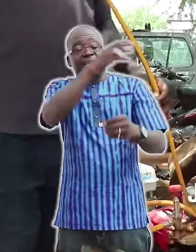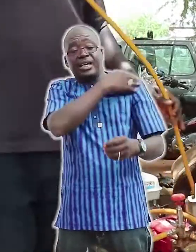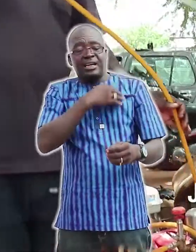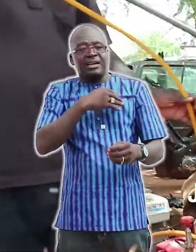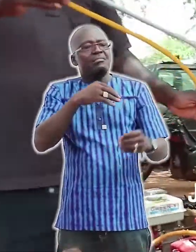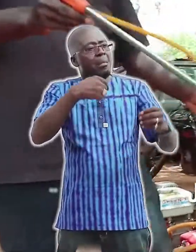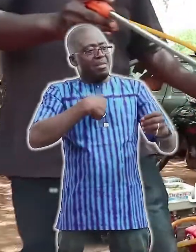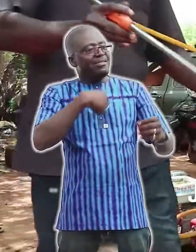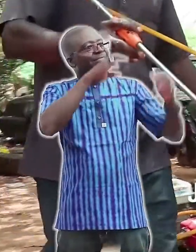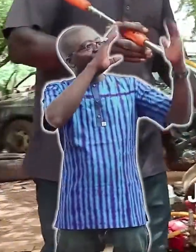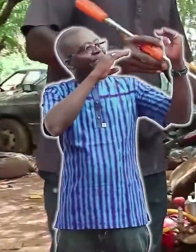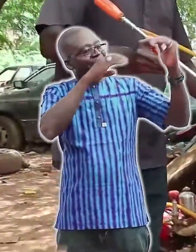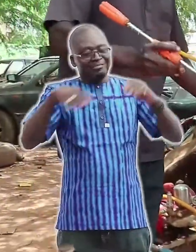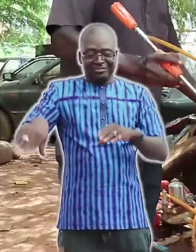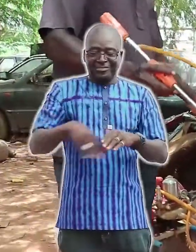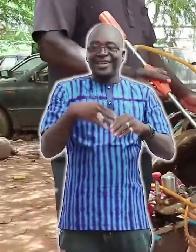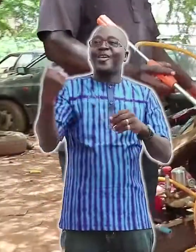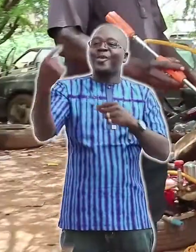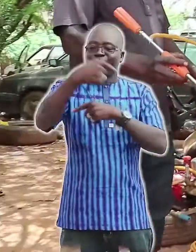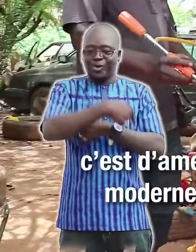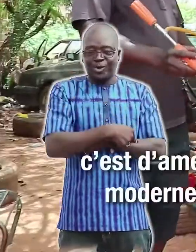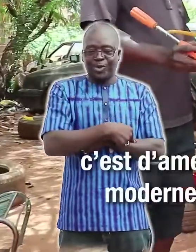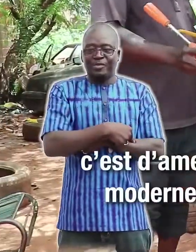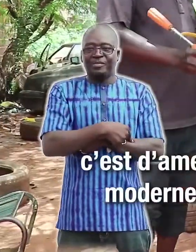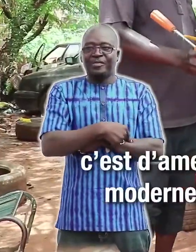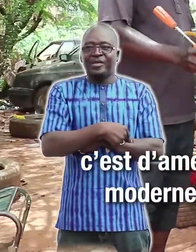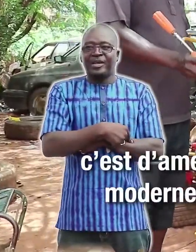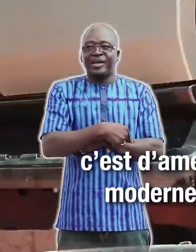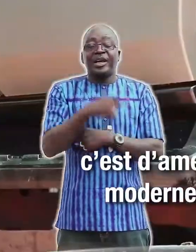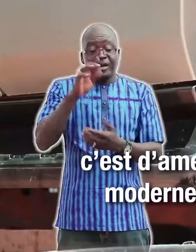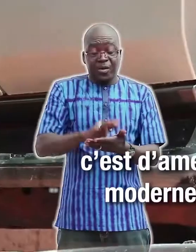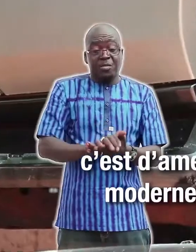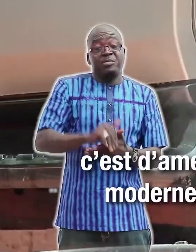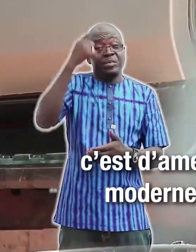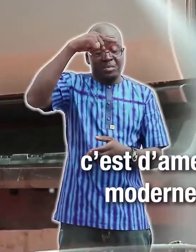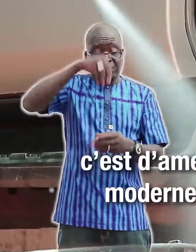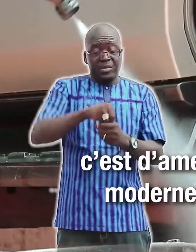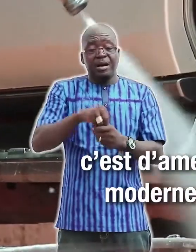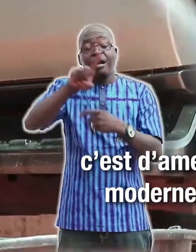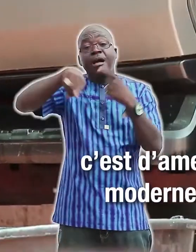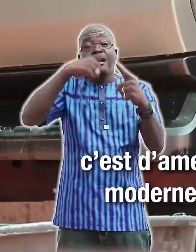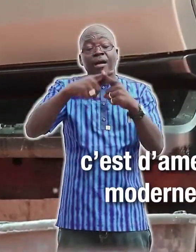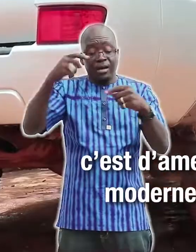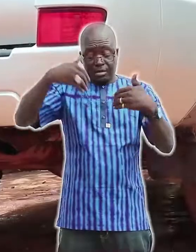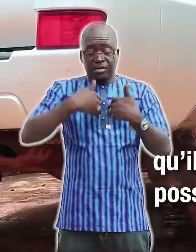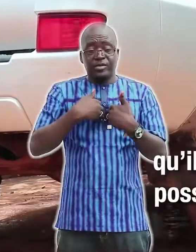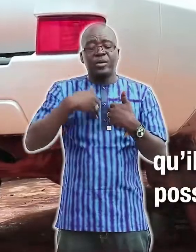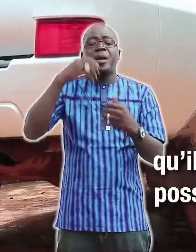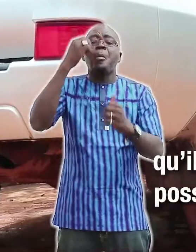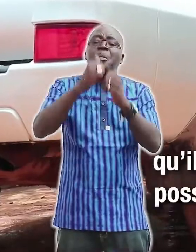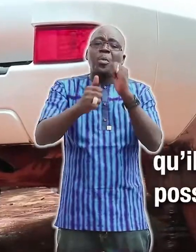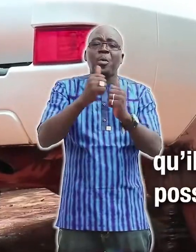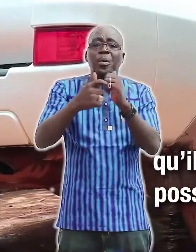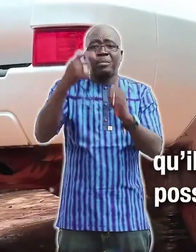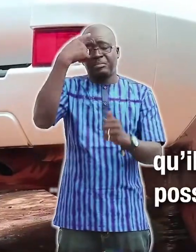ma vie. J'espère me marier un jour. Mon combat, c'est d'amener les gens à croire en la médecine moderne pour les cas de troubles mentaux.